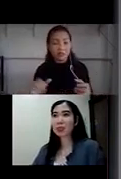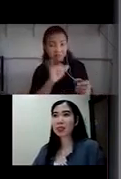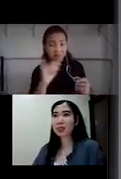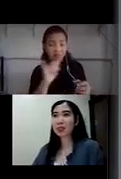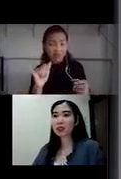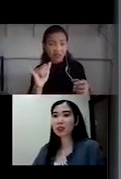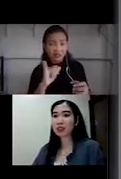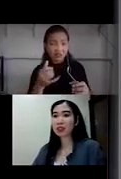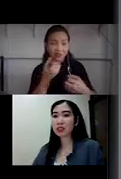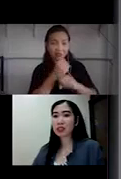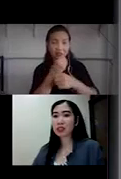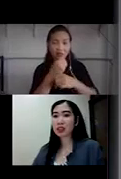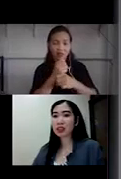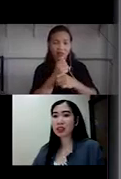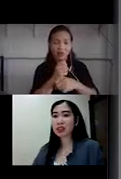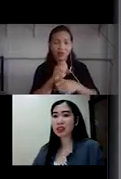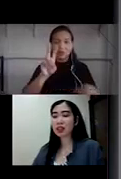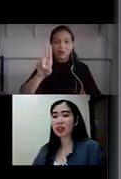gumagawa ng mga user